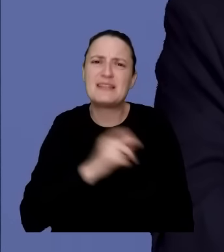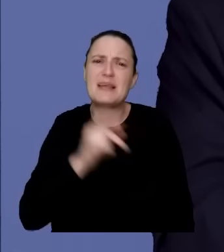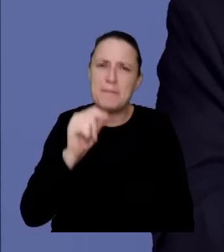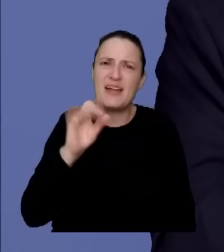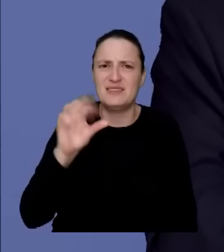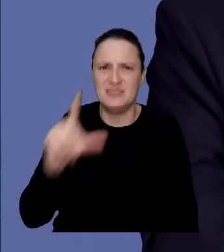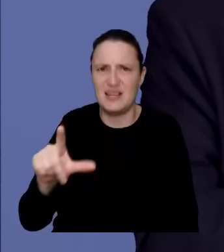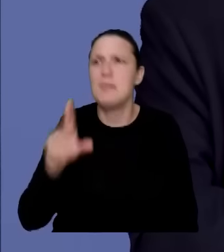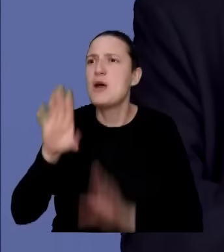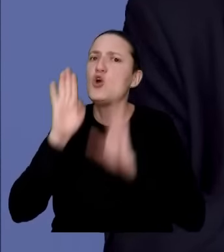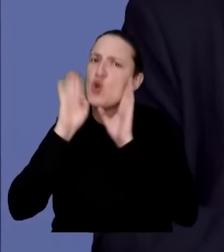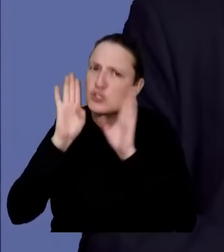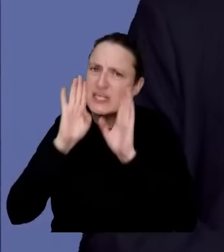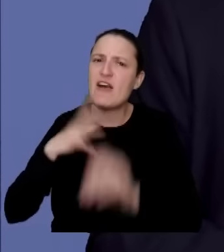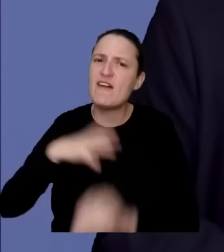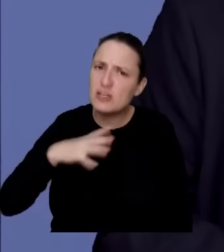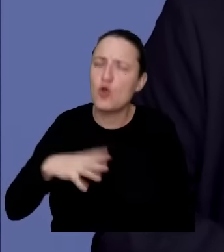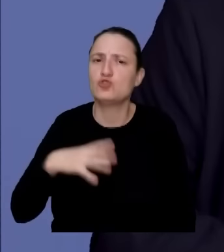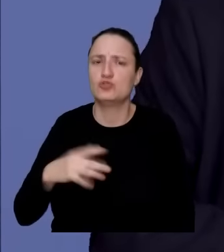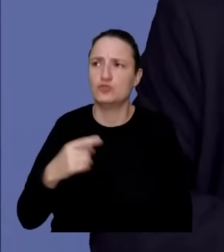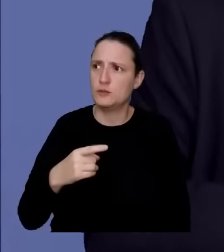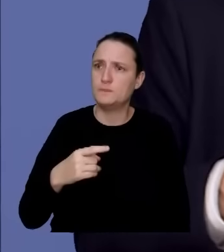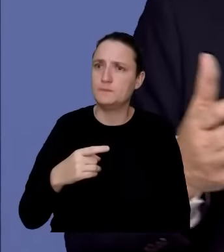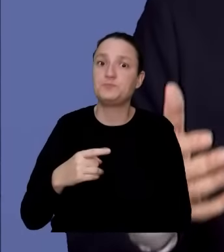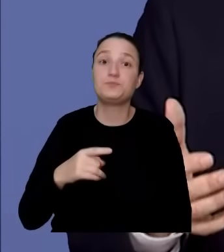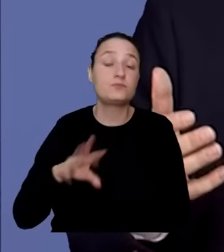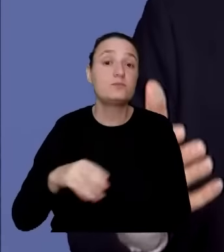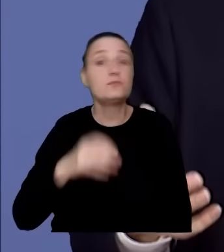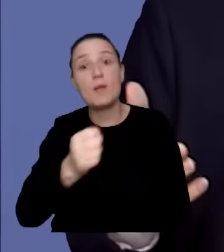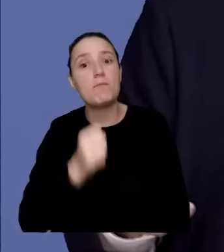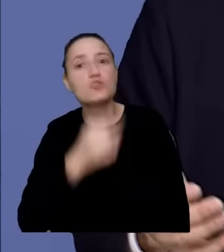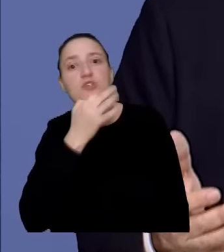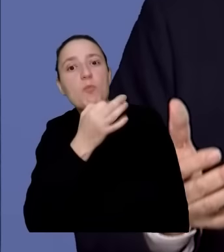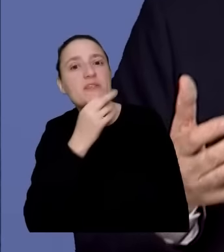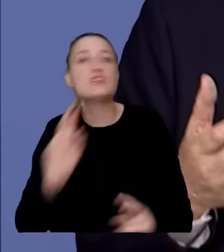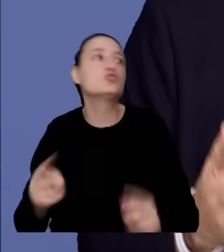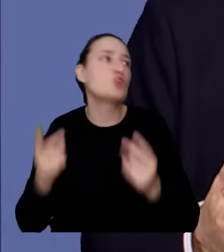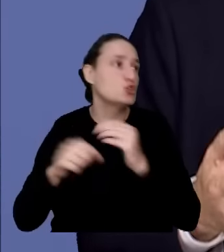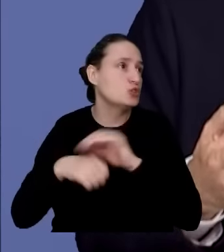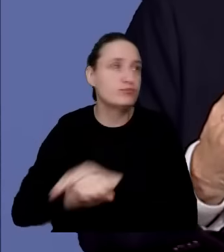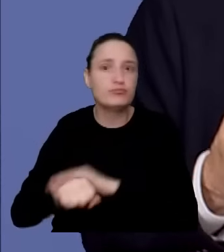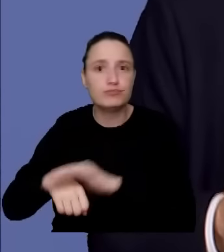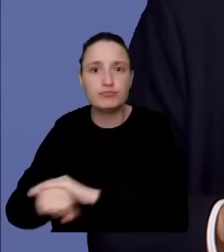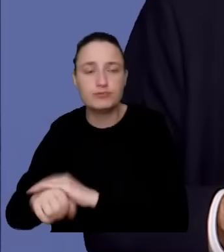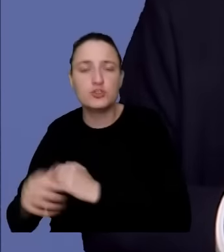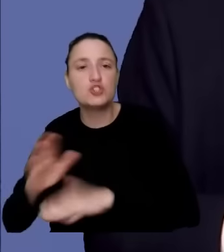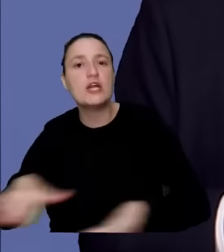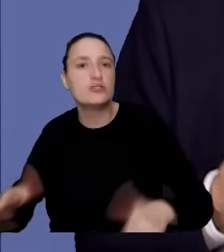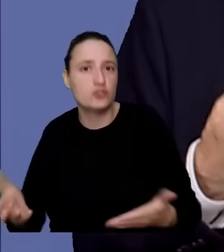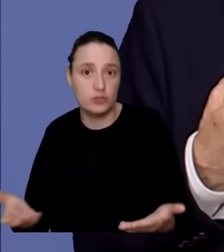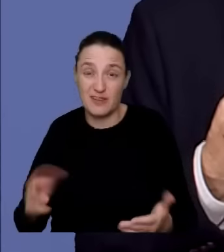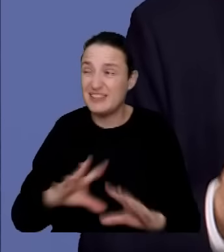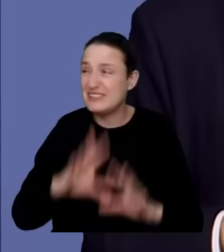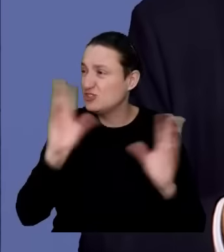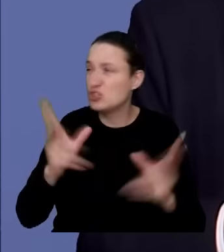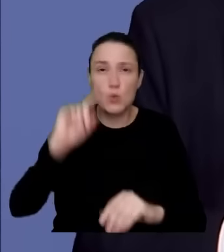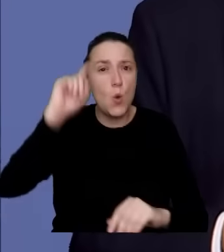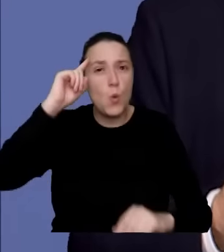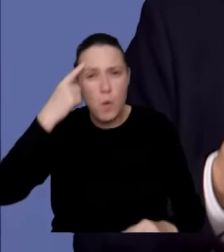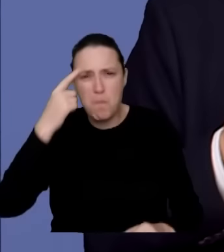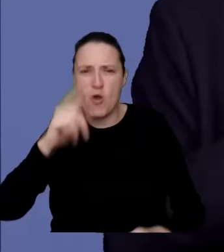konserwatywnych wartości pani poseł dzisiaj pyta skąd te dzieci i tak dalej no przecież ta cała głupota To